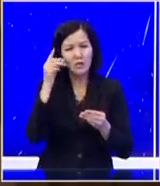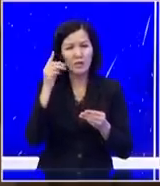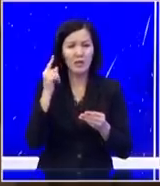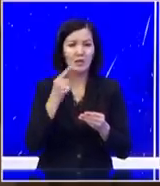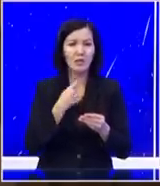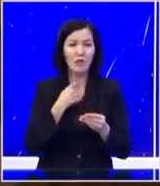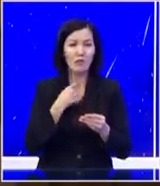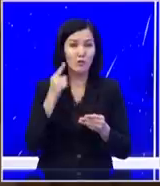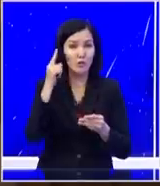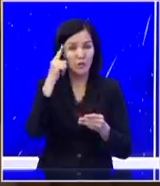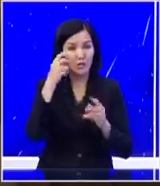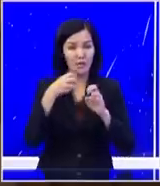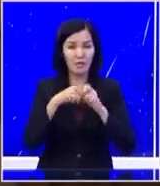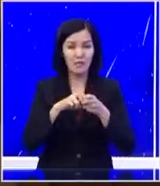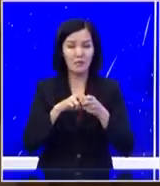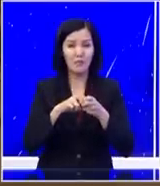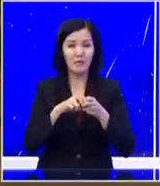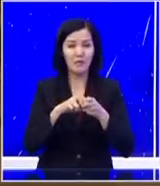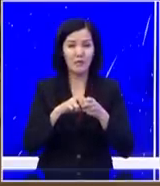даусы естіп отыр.